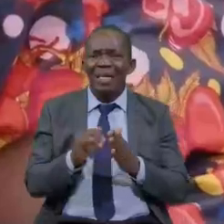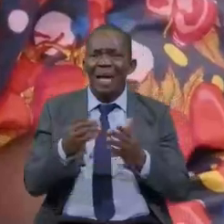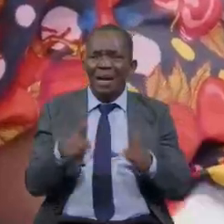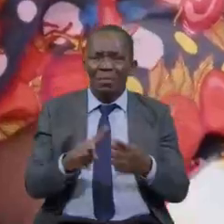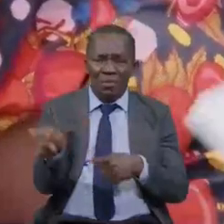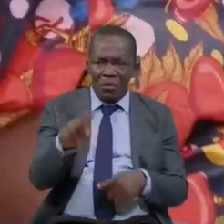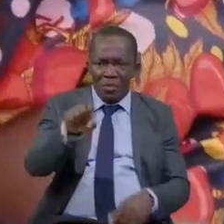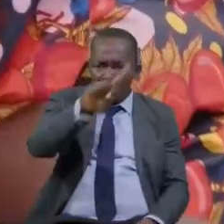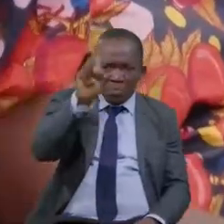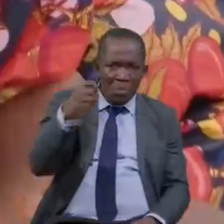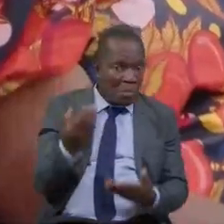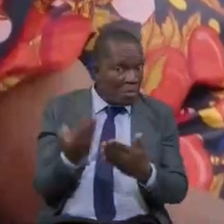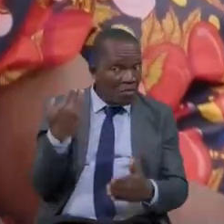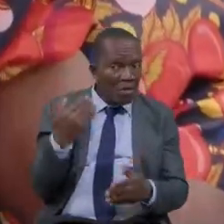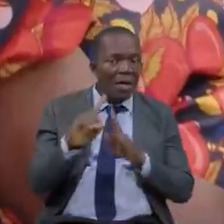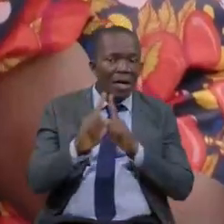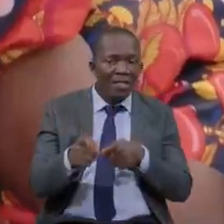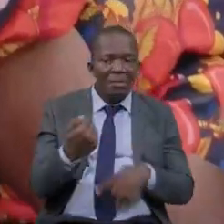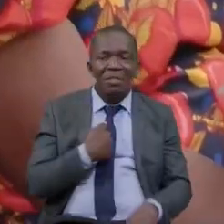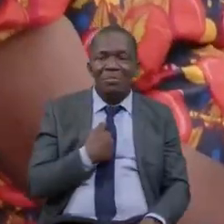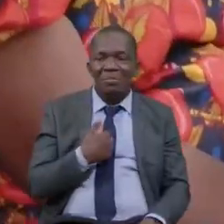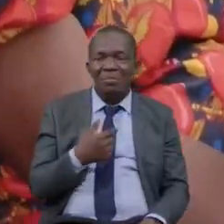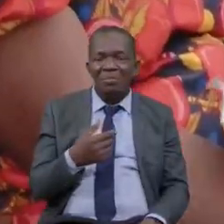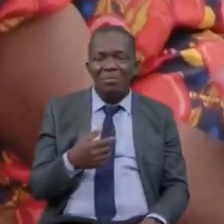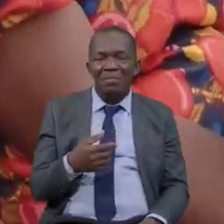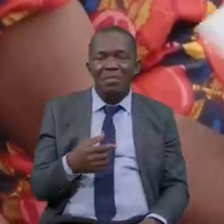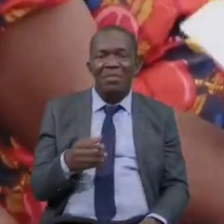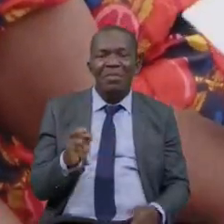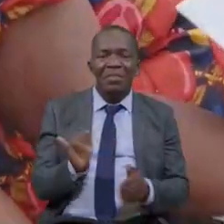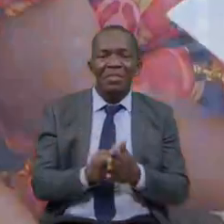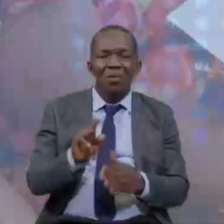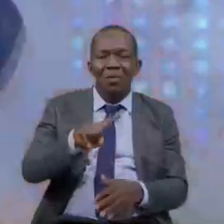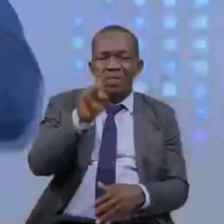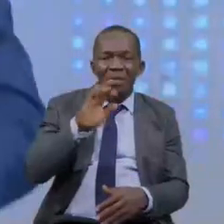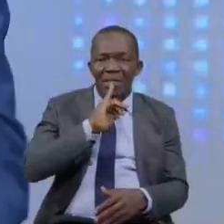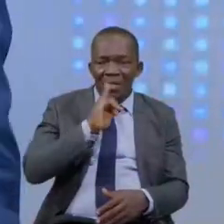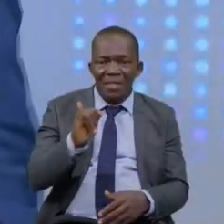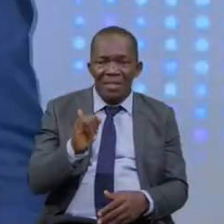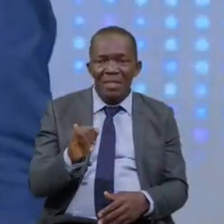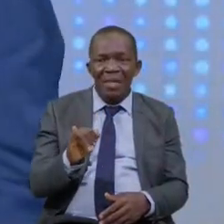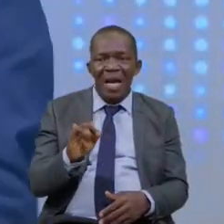Réponds non. La question est, est-ce que tu as lu le livre?